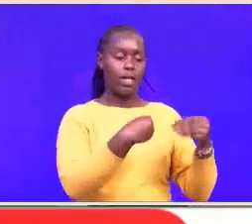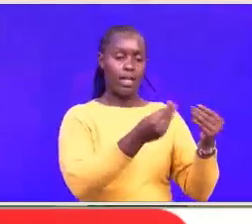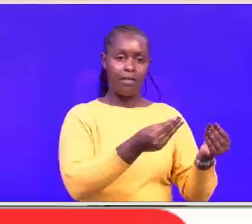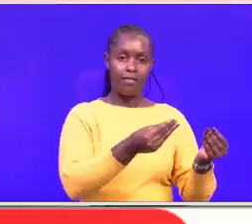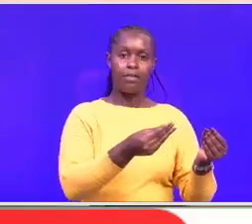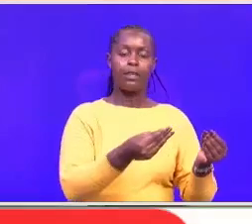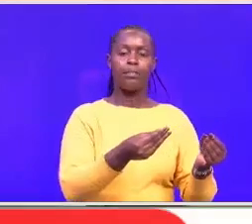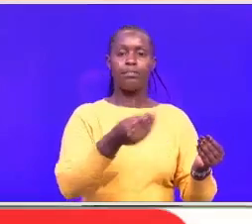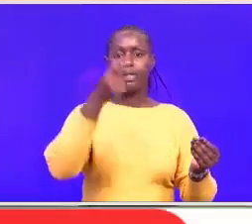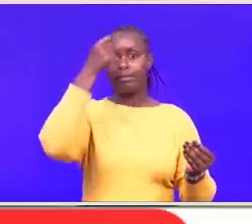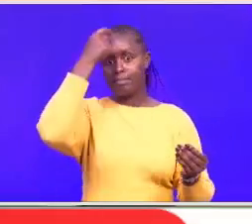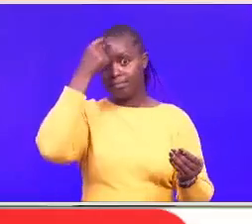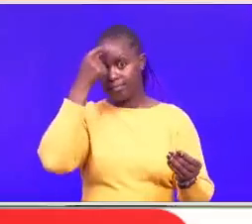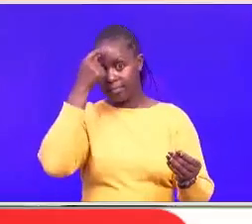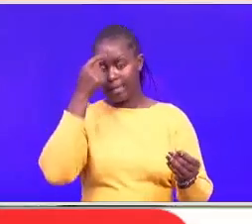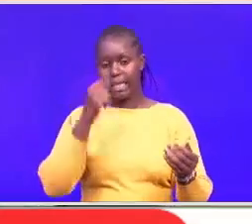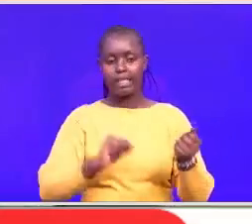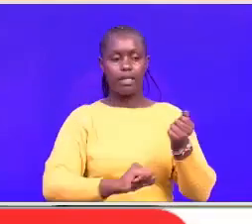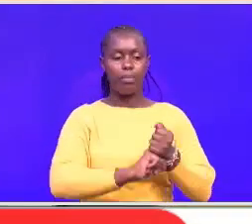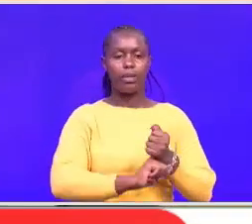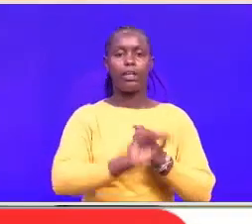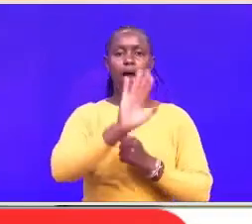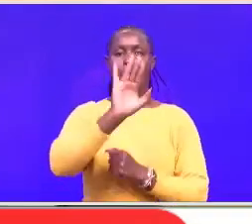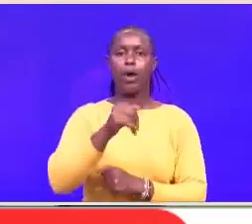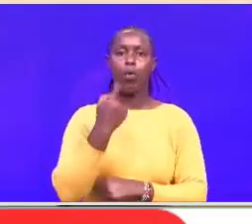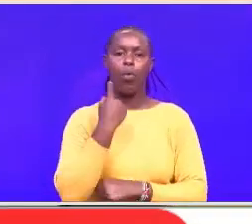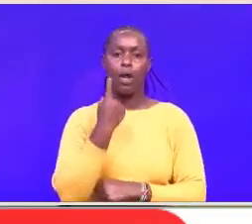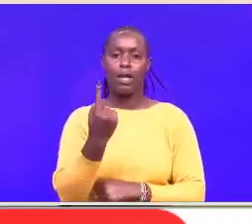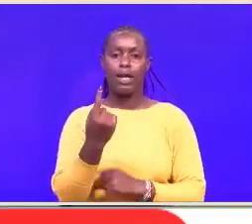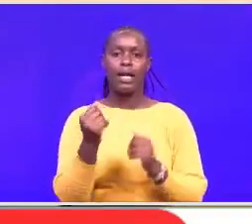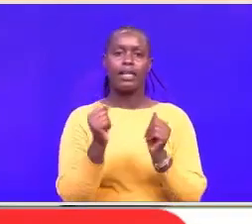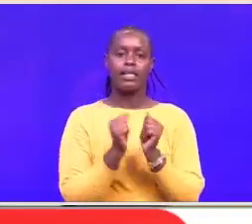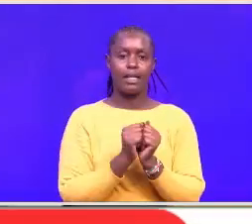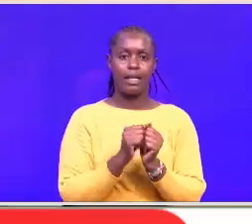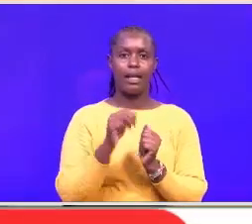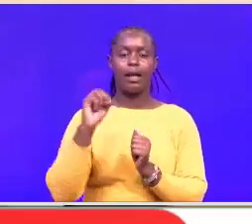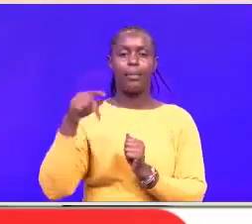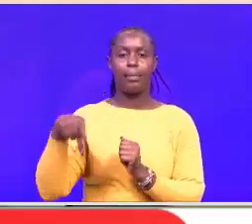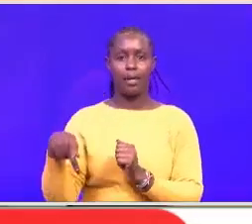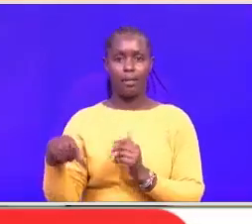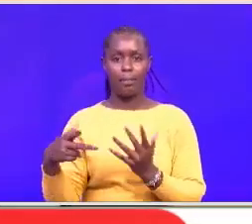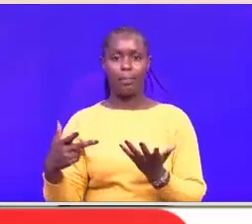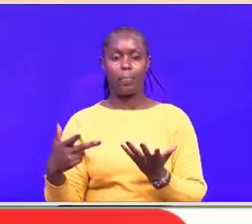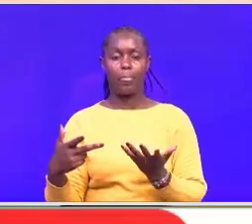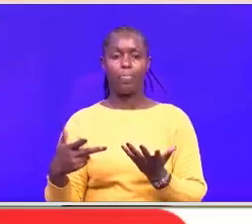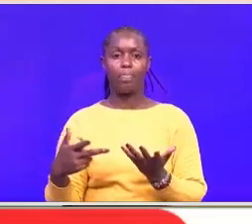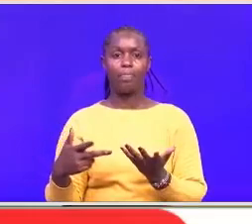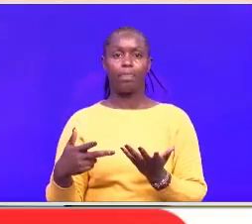backed by 110 members of National Assembly, and